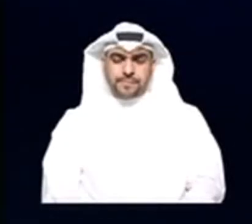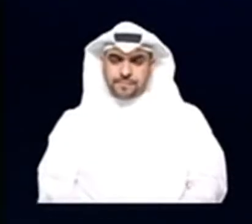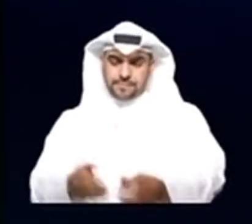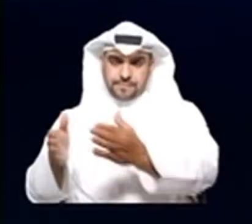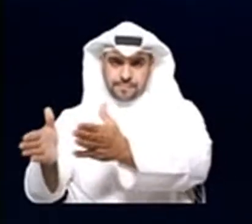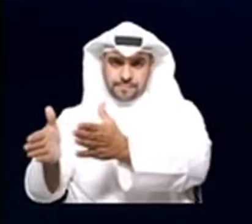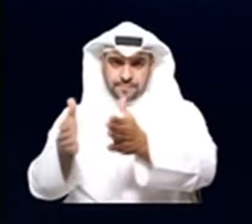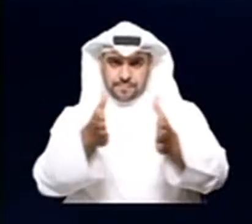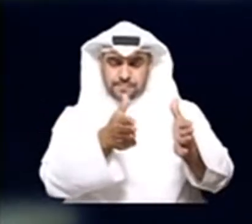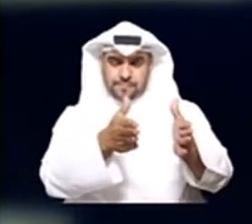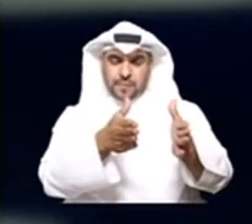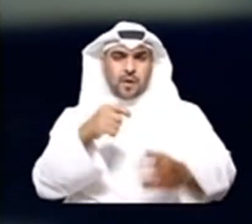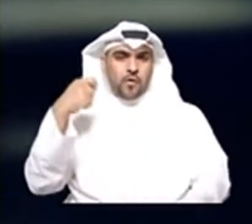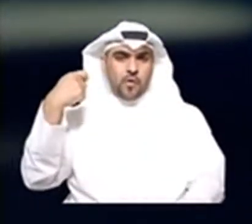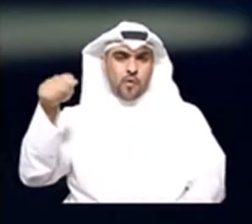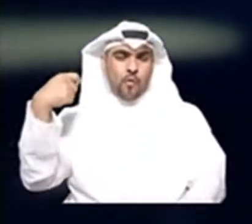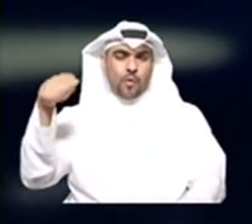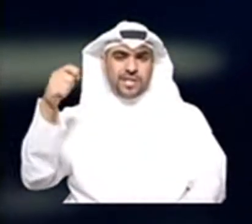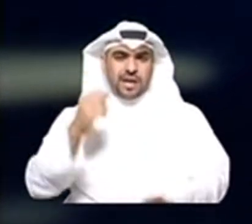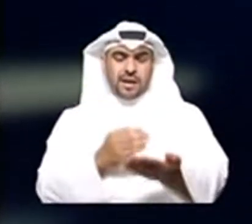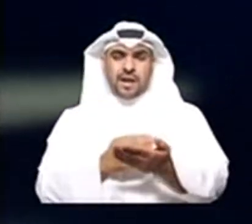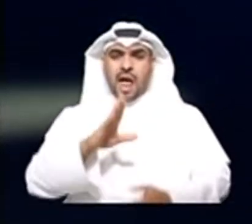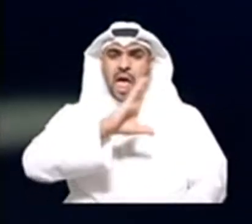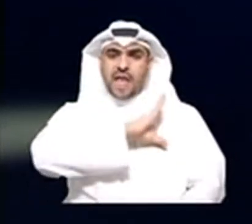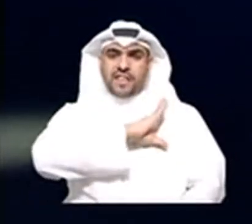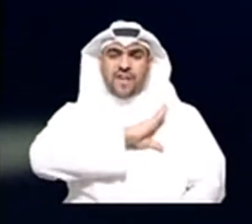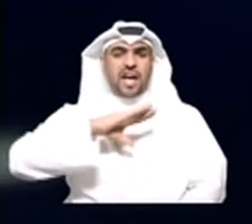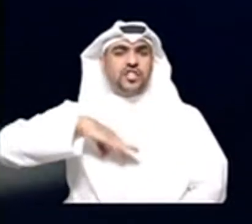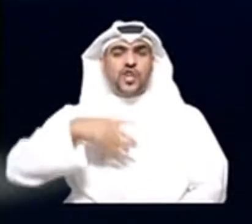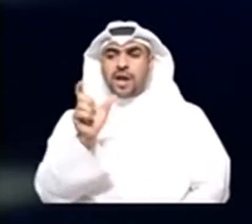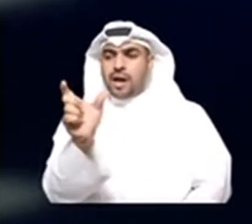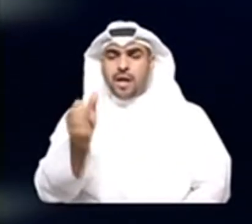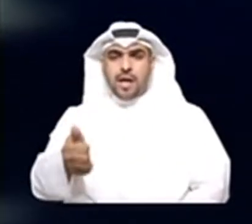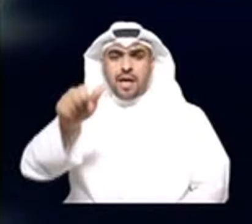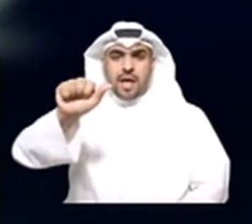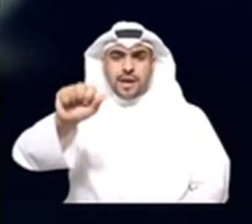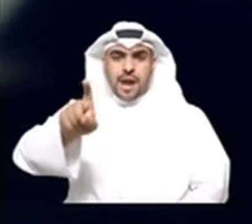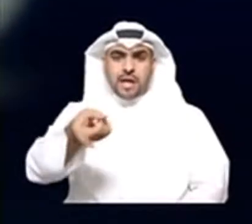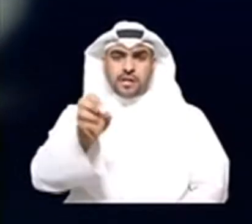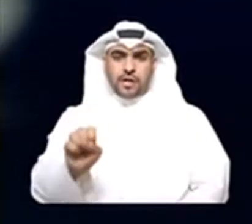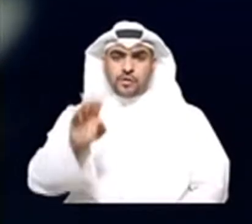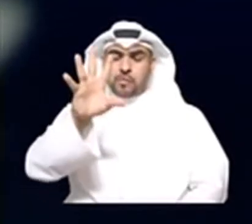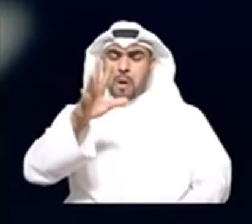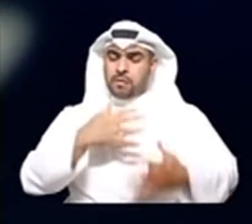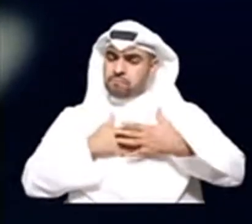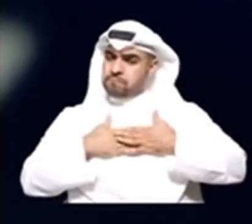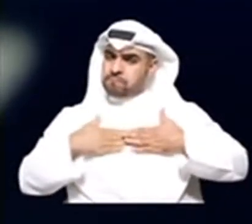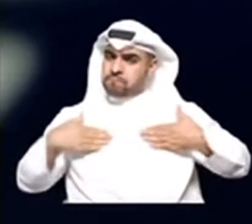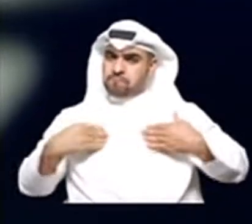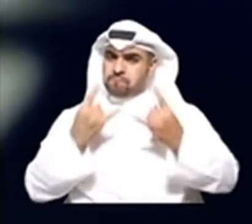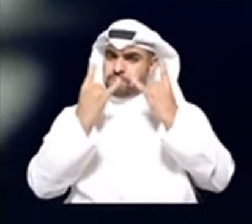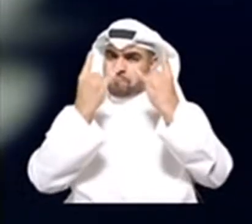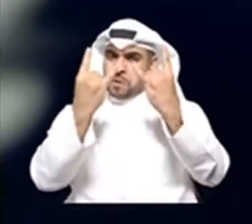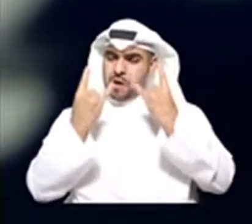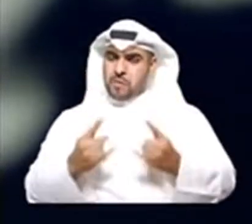أعرب النائب الأول لرئيس مجلس الوزراء ووزير الدفاع الشيخ ناصر صباح الأحمد الصباح عن فخره واعتزازه بالمستوى